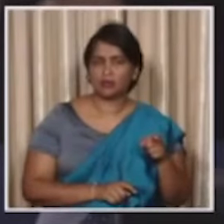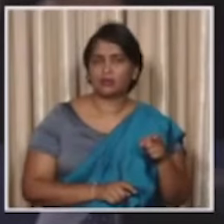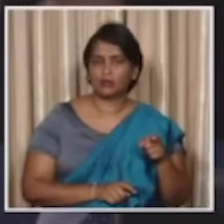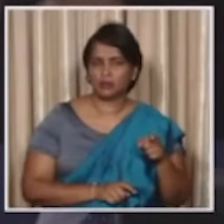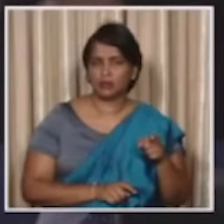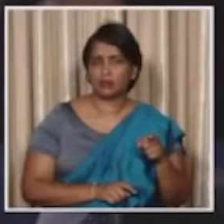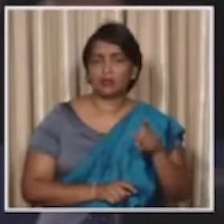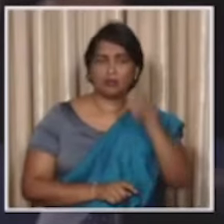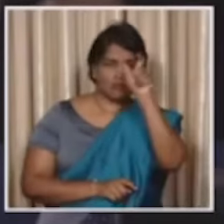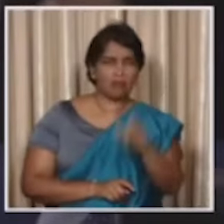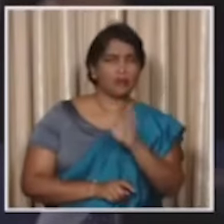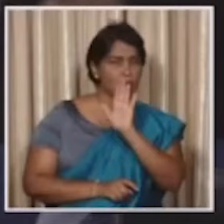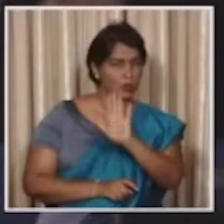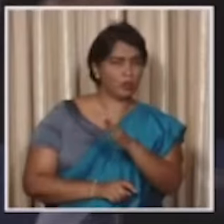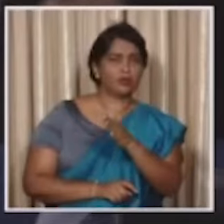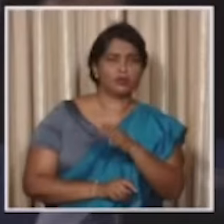මිනිස්සෙක්ගේ චරිතය